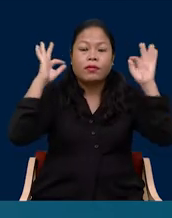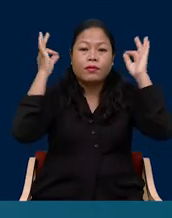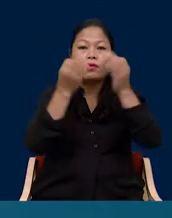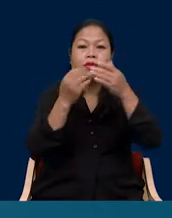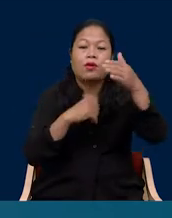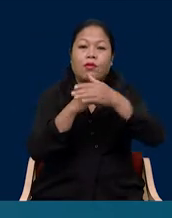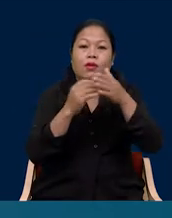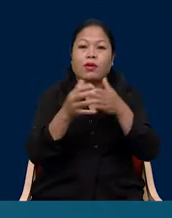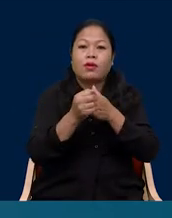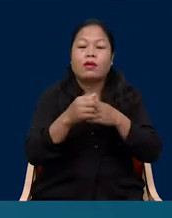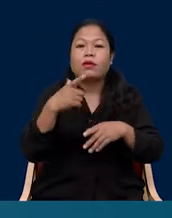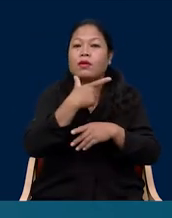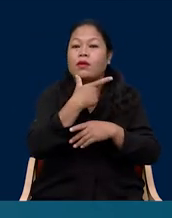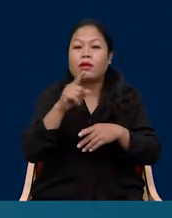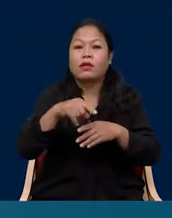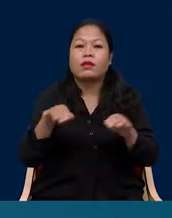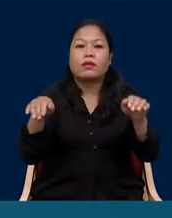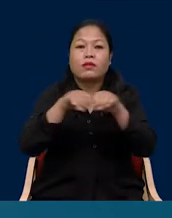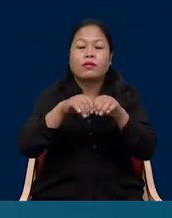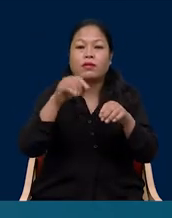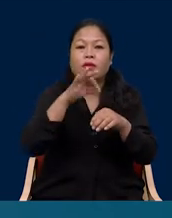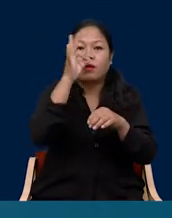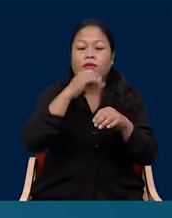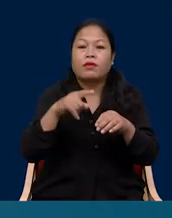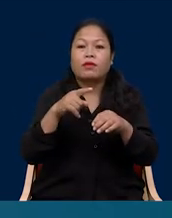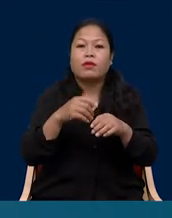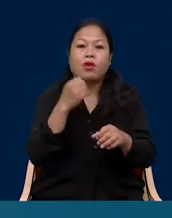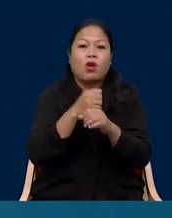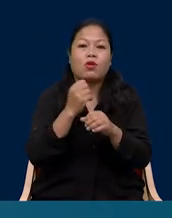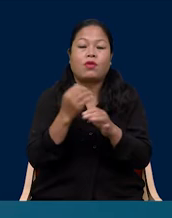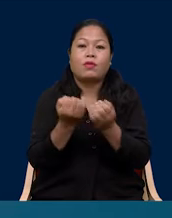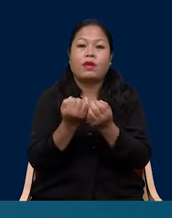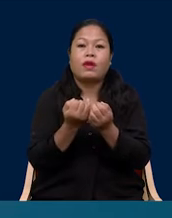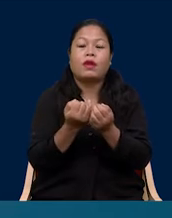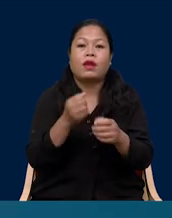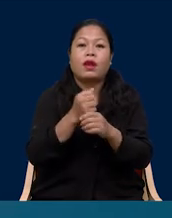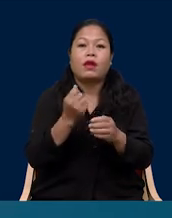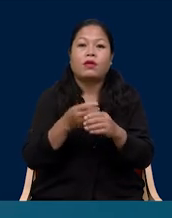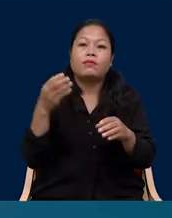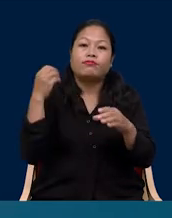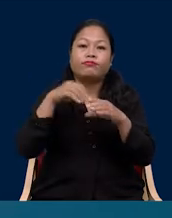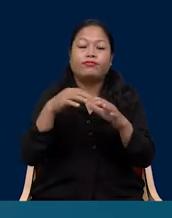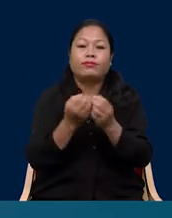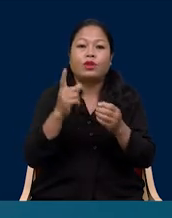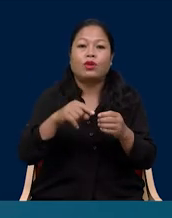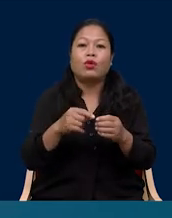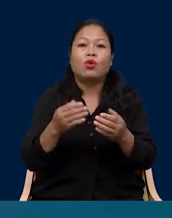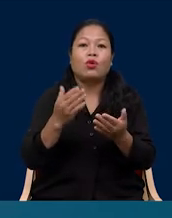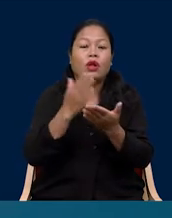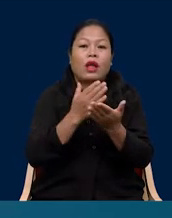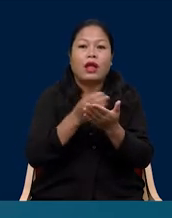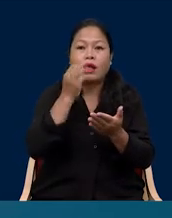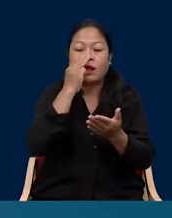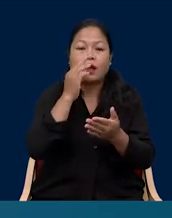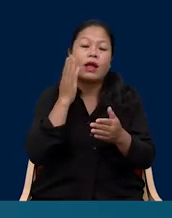प्रमुख नेताहरू बेलायतमा यससँग सम्बन्धित विषय र चाल्नुपर्ने आवश्यक कदमको योजना लिएर भेला हुनेछन्। यो